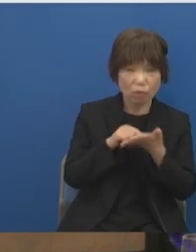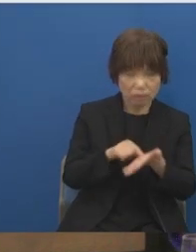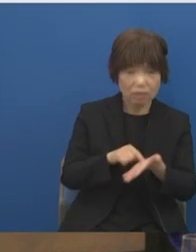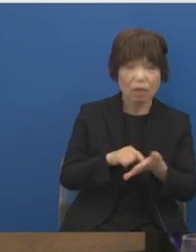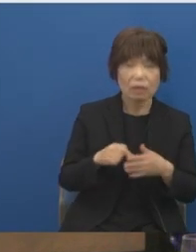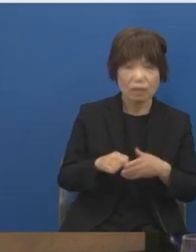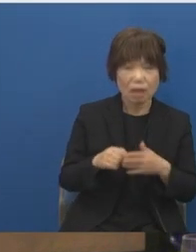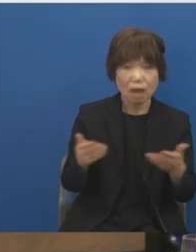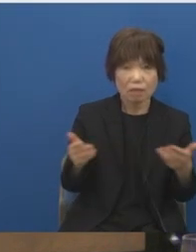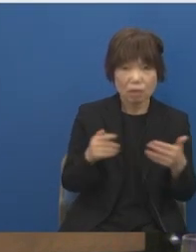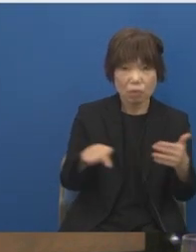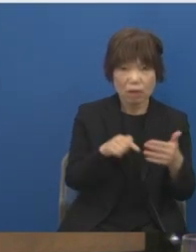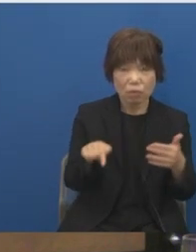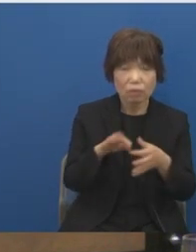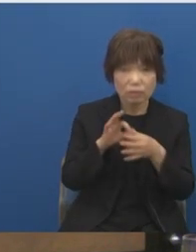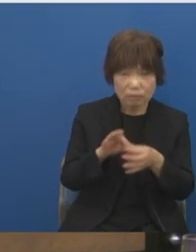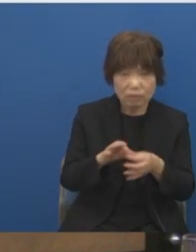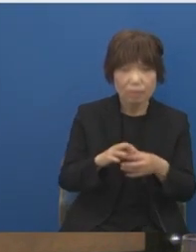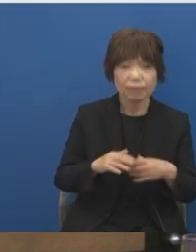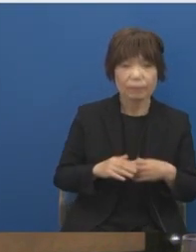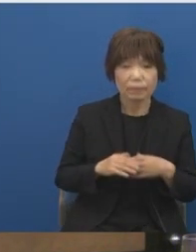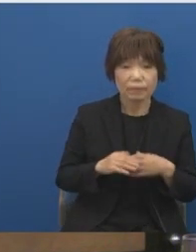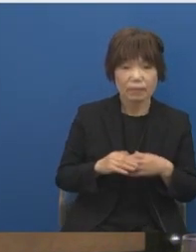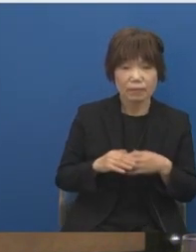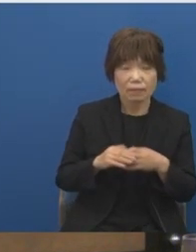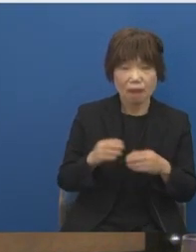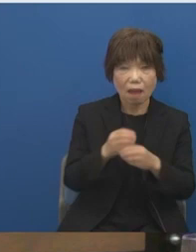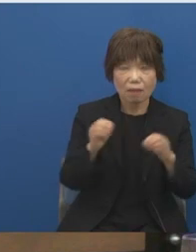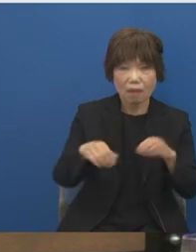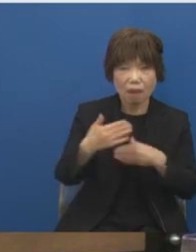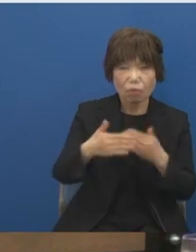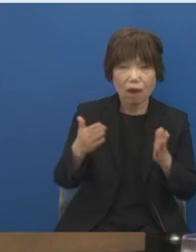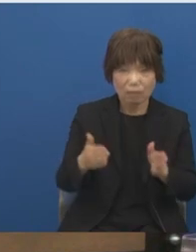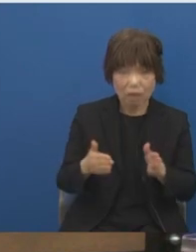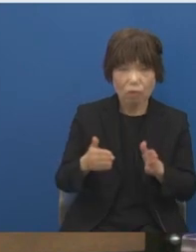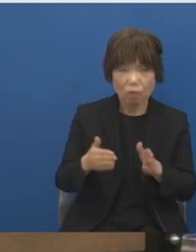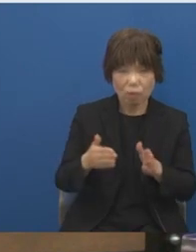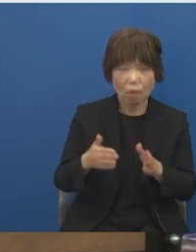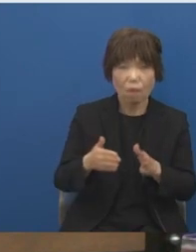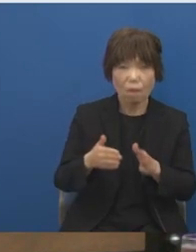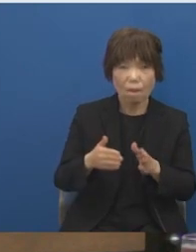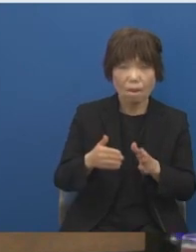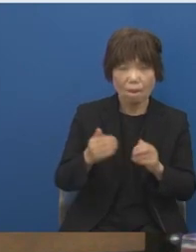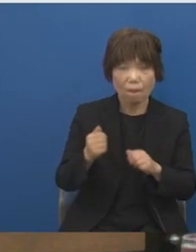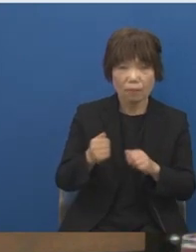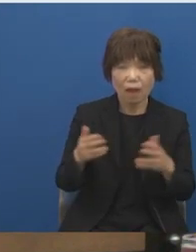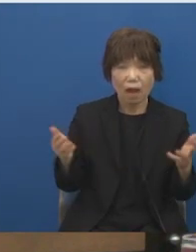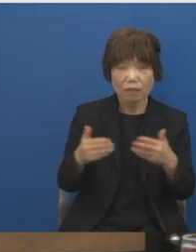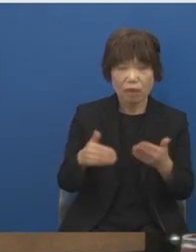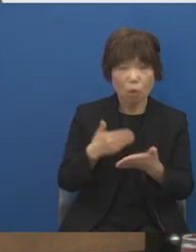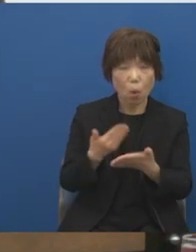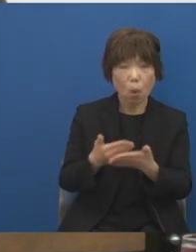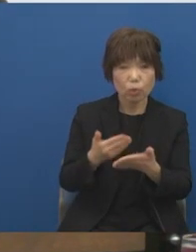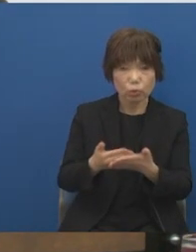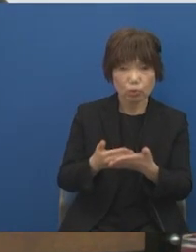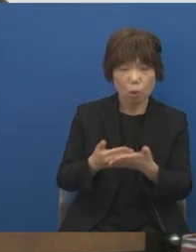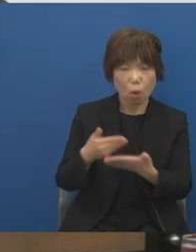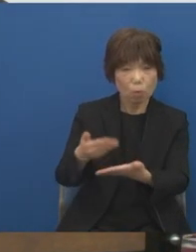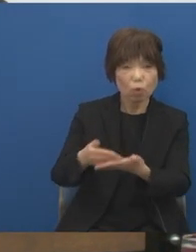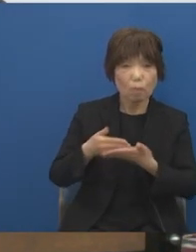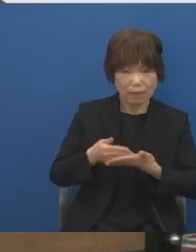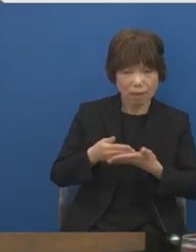の支払いを求める訴えと、契約範囲外の作業を行った分の 作業報酬を求める訴えを提起している